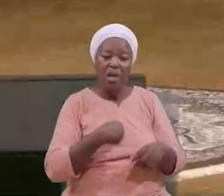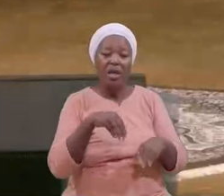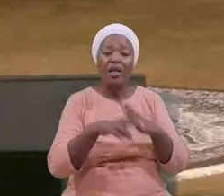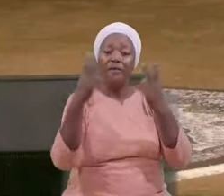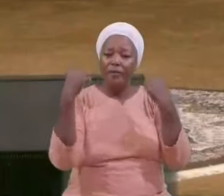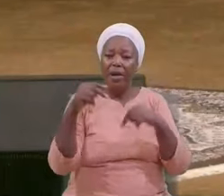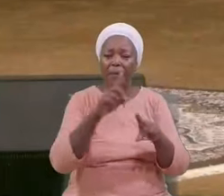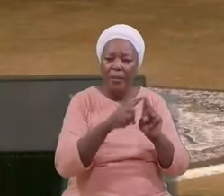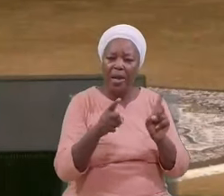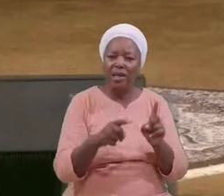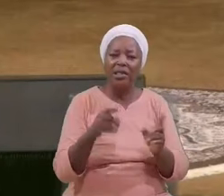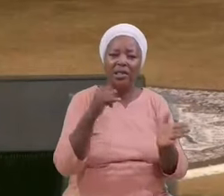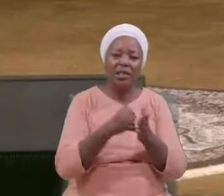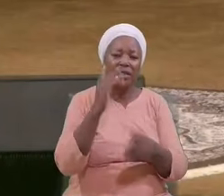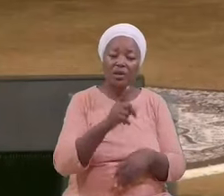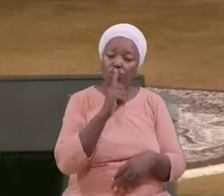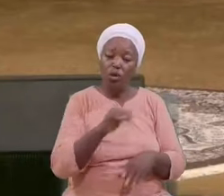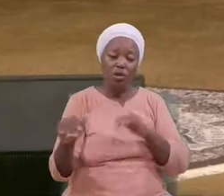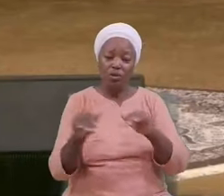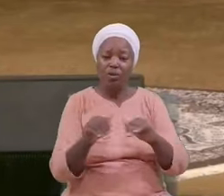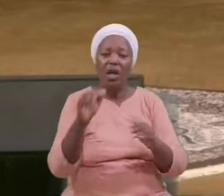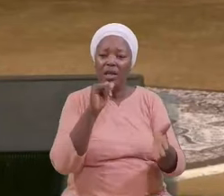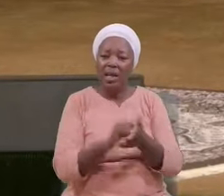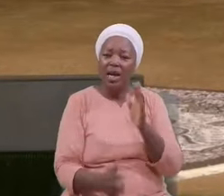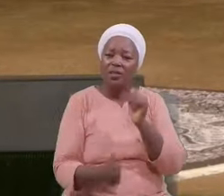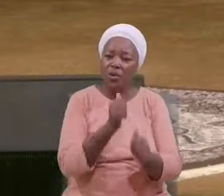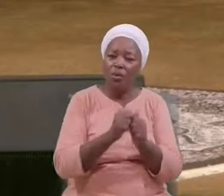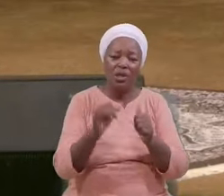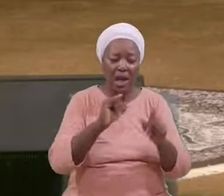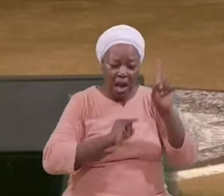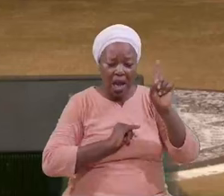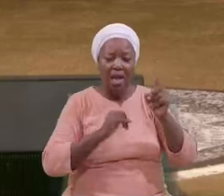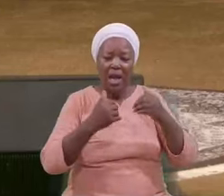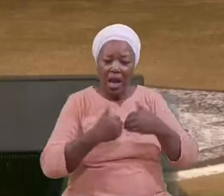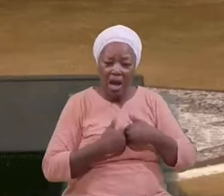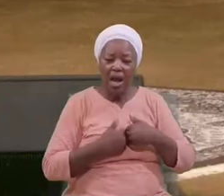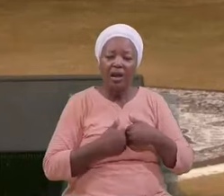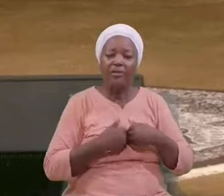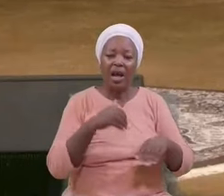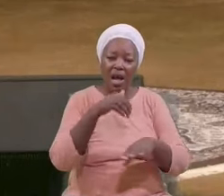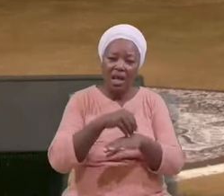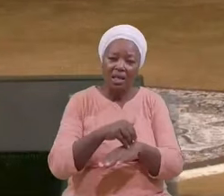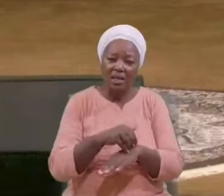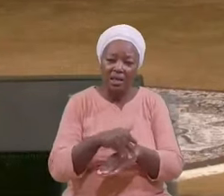elle ne retourne point à moi sans effet, sans avoir exécuté ma volonté.